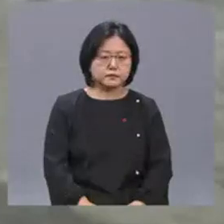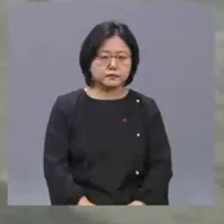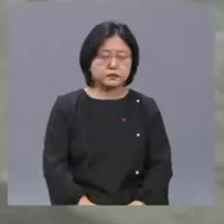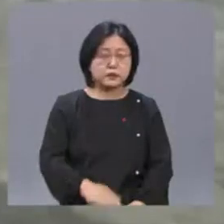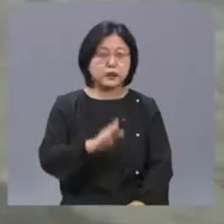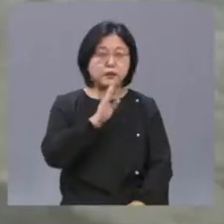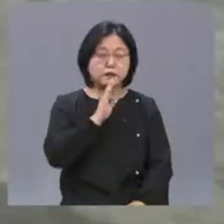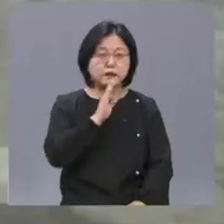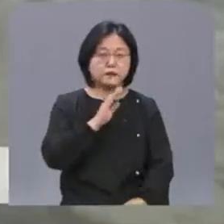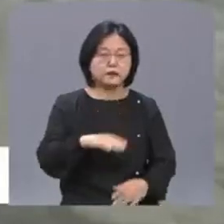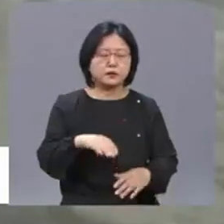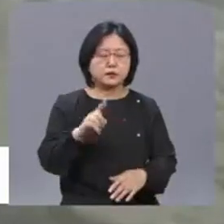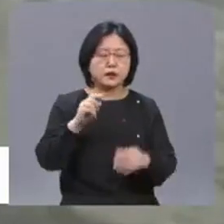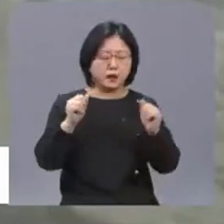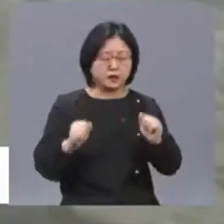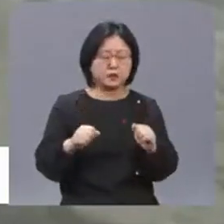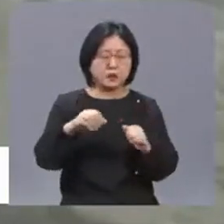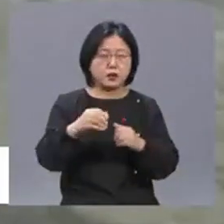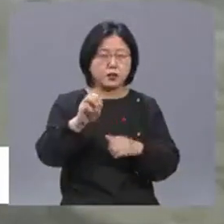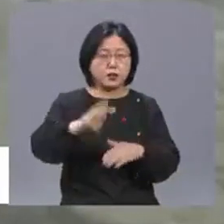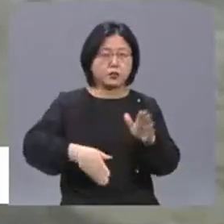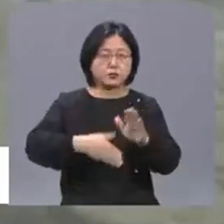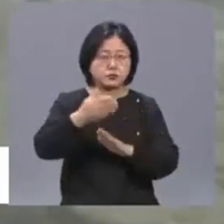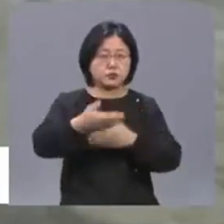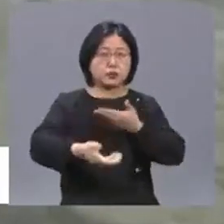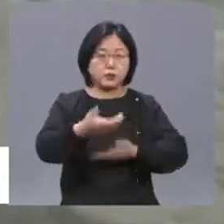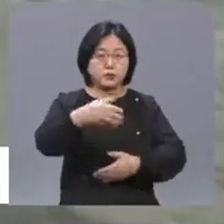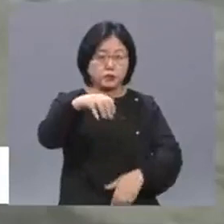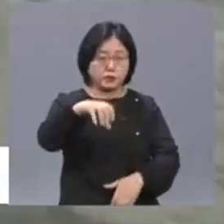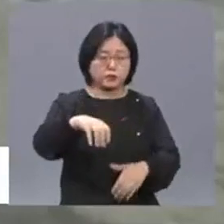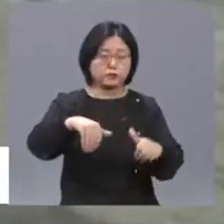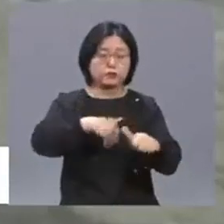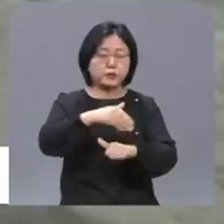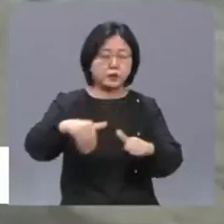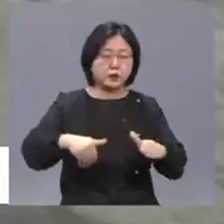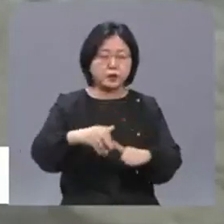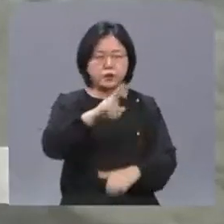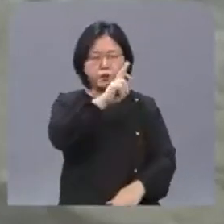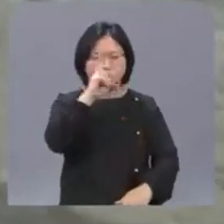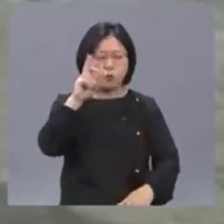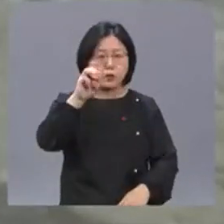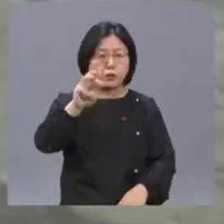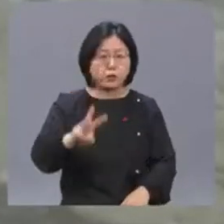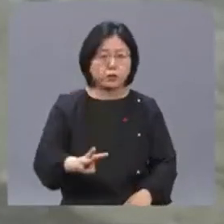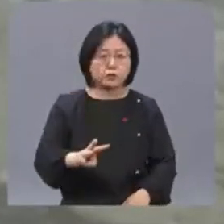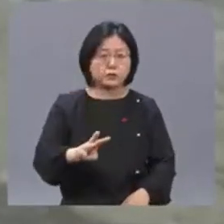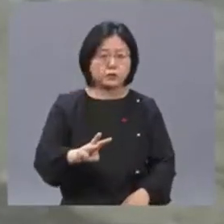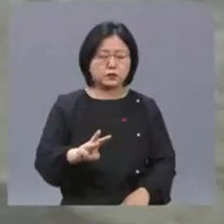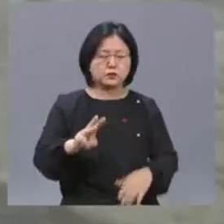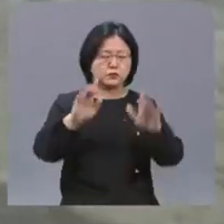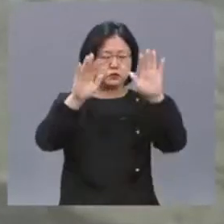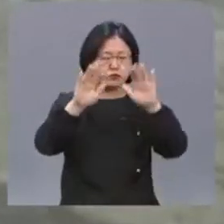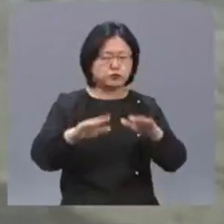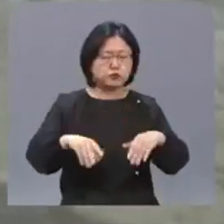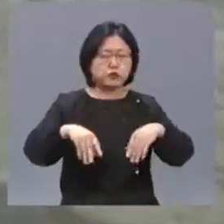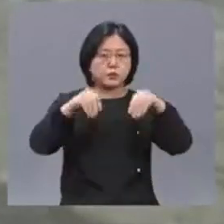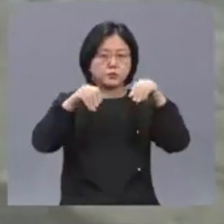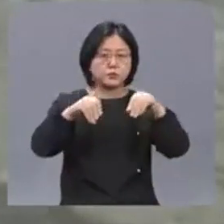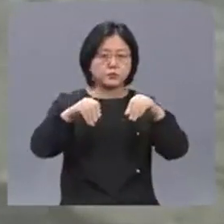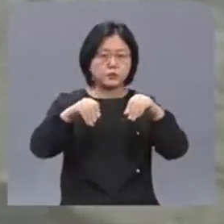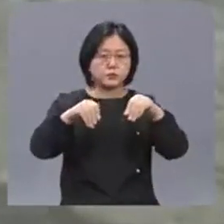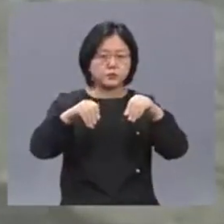네 그렇습니다 제가 나와있는 곳은 광주시 버스 종합터미널 인데요 오후 들어서 광주에서는 더 이상 눈이 내리진